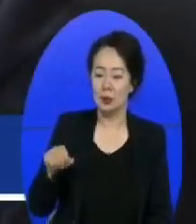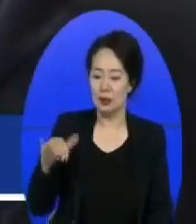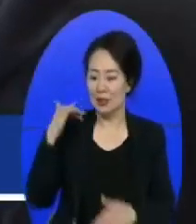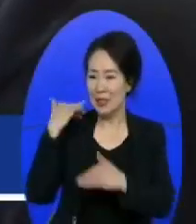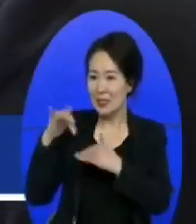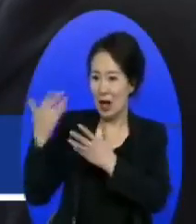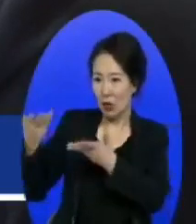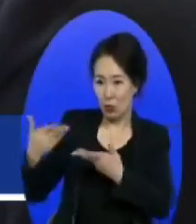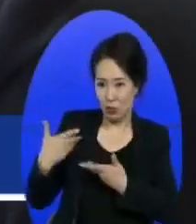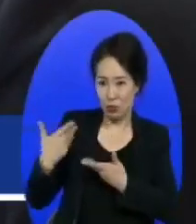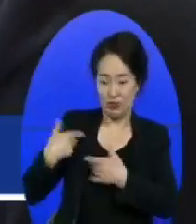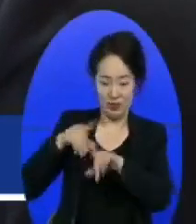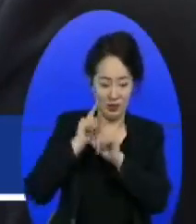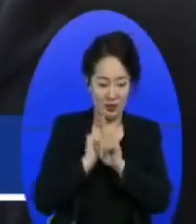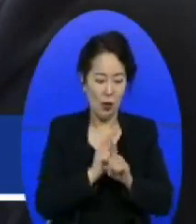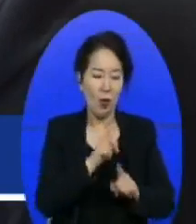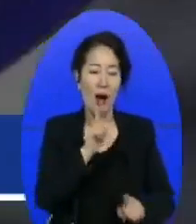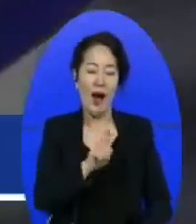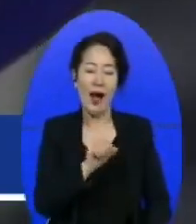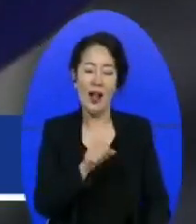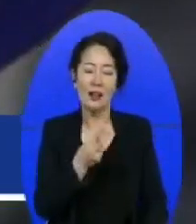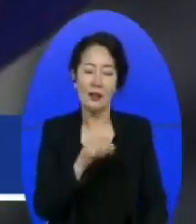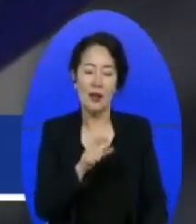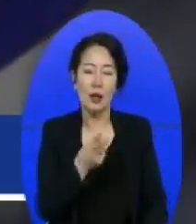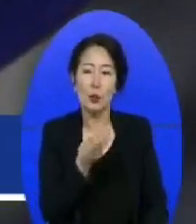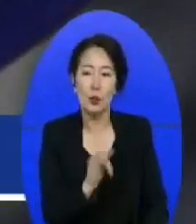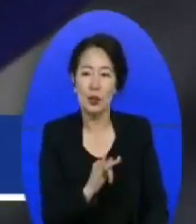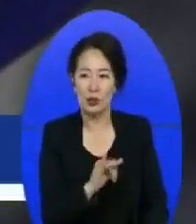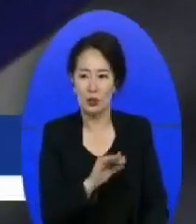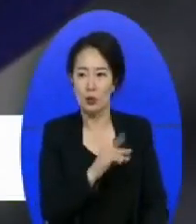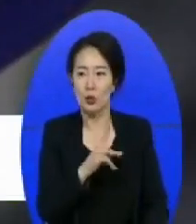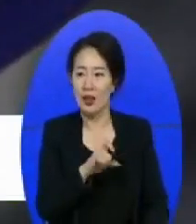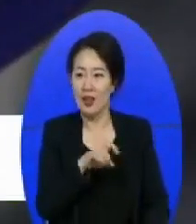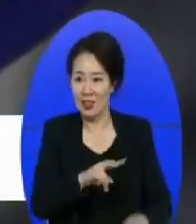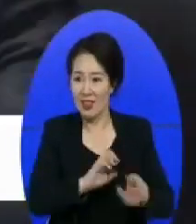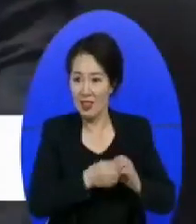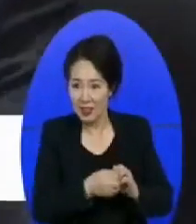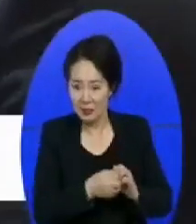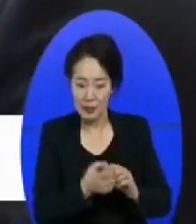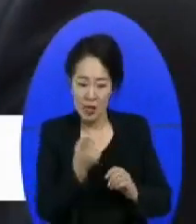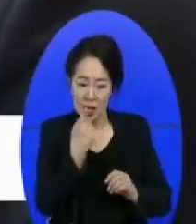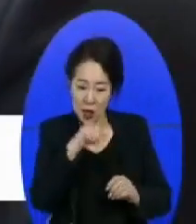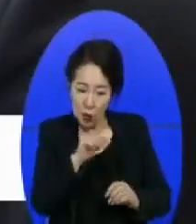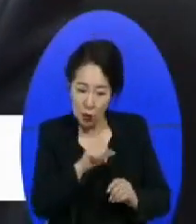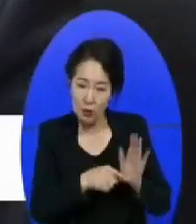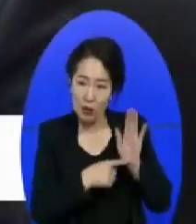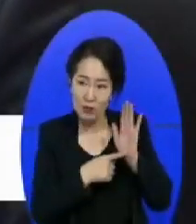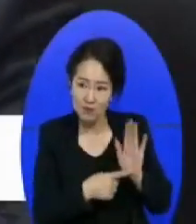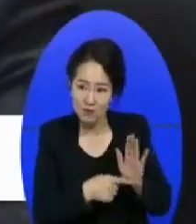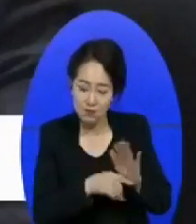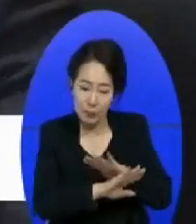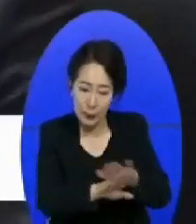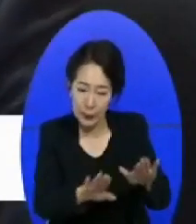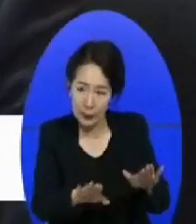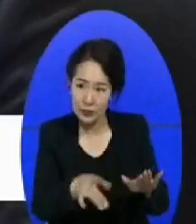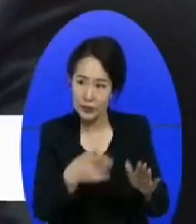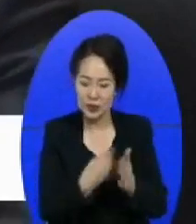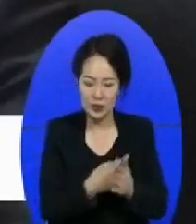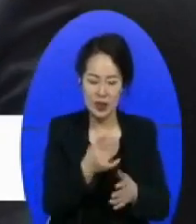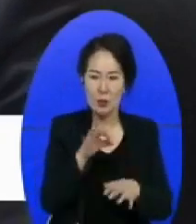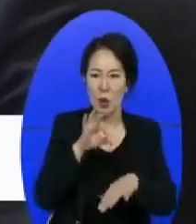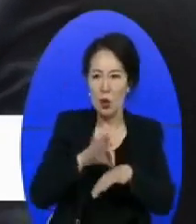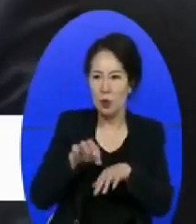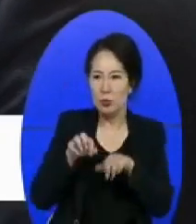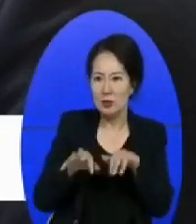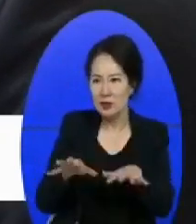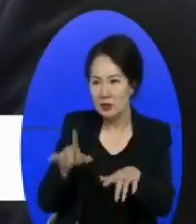заавар журмын дагуу бол халдвар гүйцэтгэлтэй хийж нэ. Бид эхлээ нэг хийчээд тэрийгээ цаашдынхаа одоо төлөв байдал, энэ өвчний шинэ тэмдэг